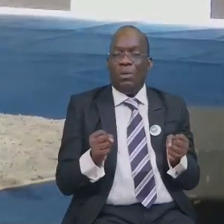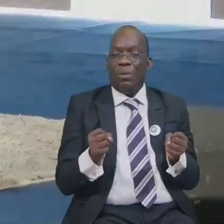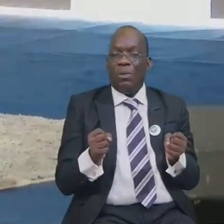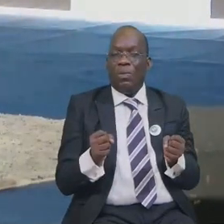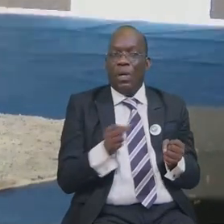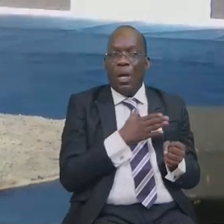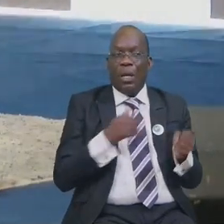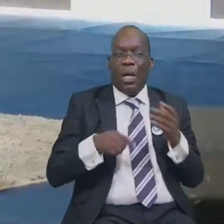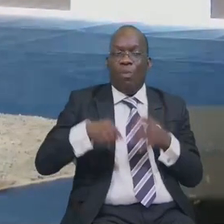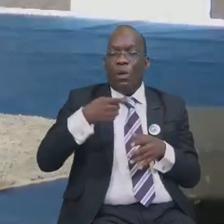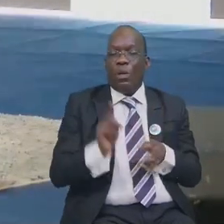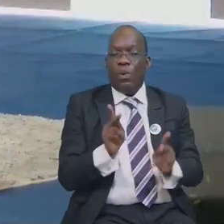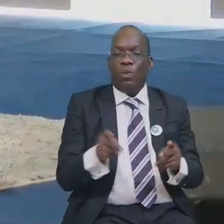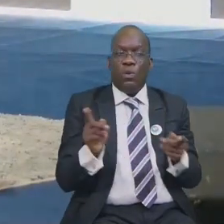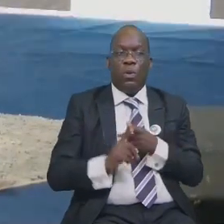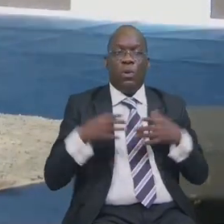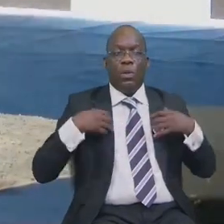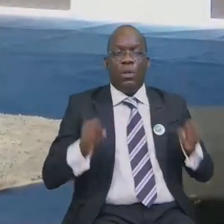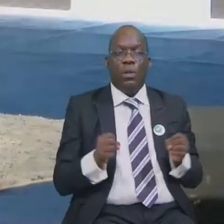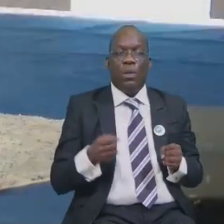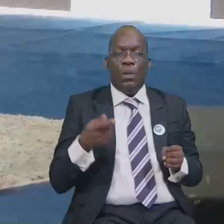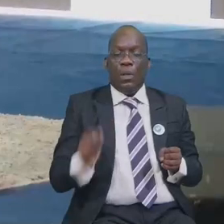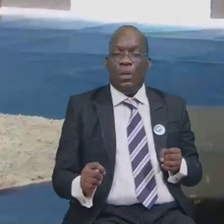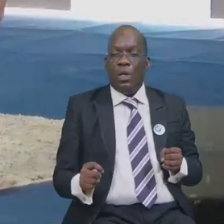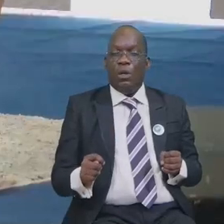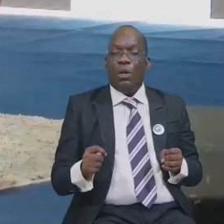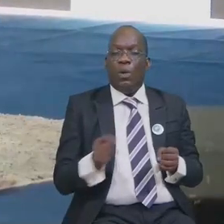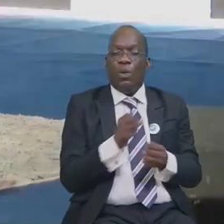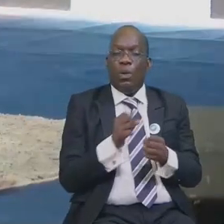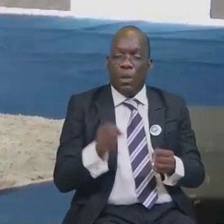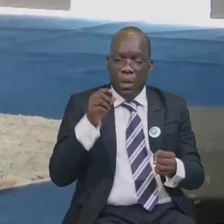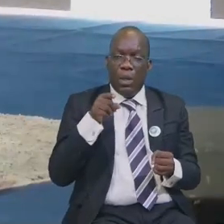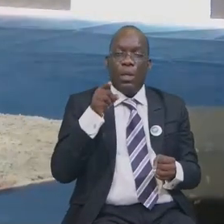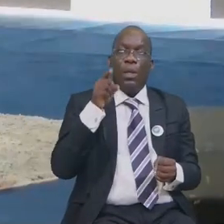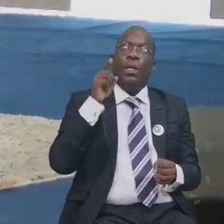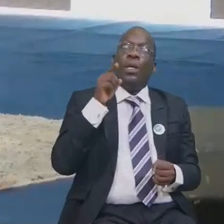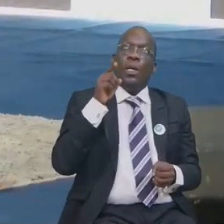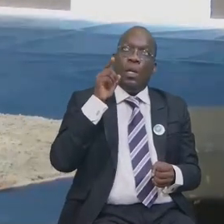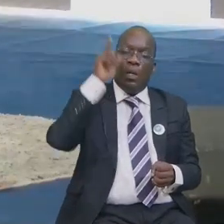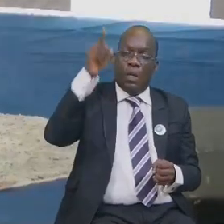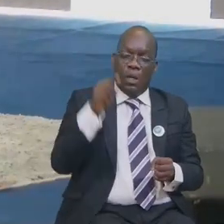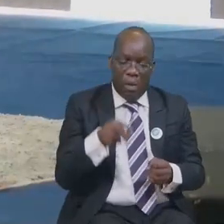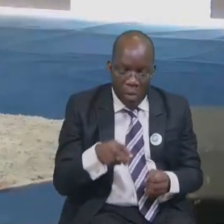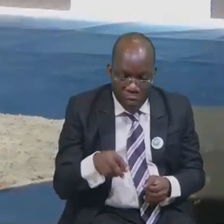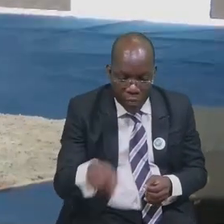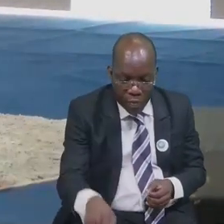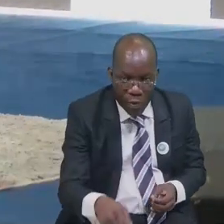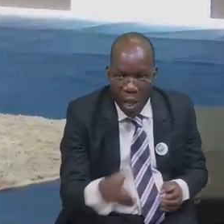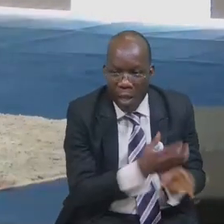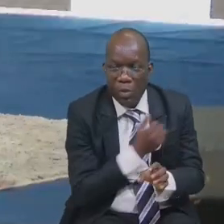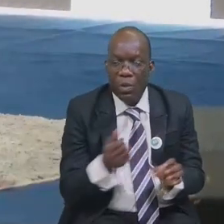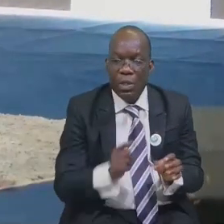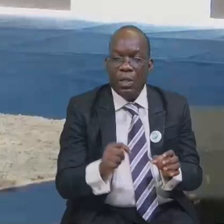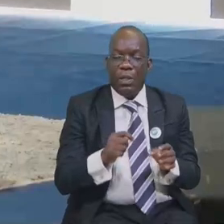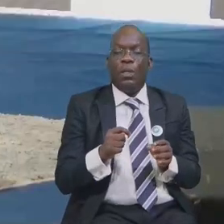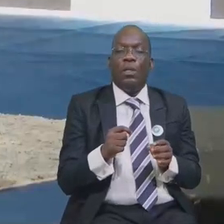ceux-là qui est venu t'arrêter la passion de Christ. Il a baissé, il a ramassé le morceau d'oreille